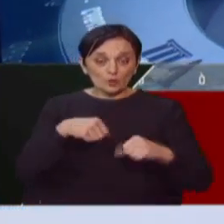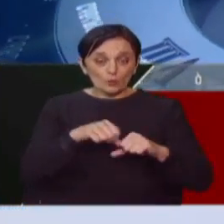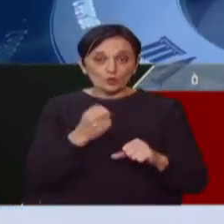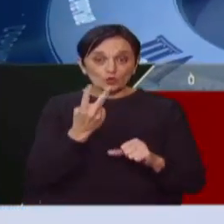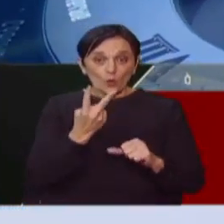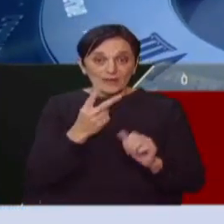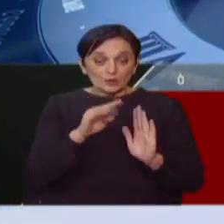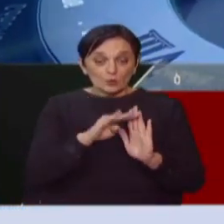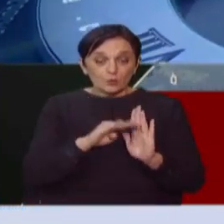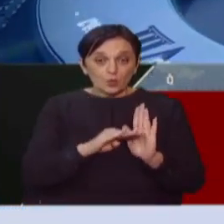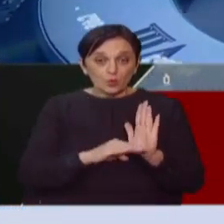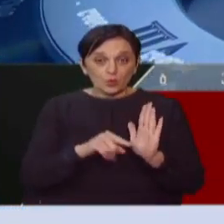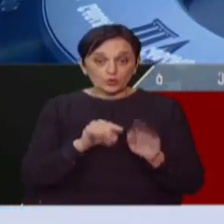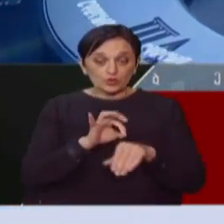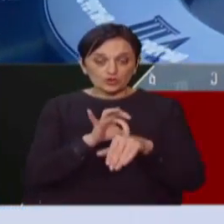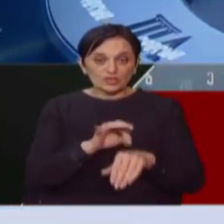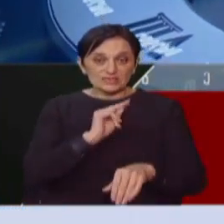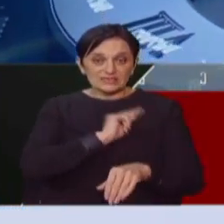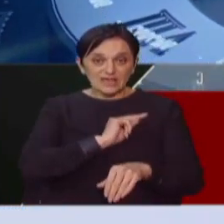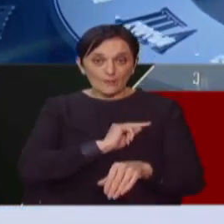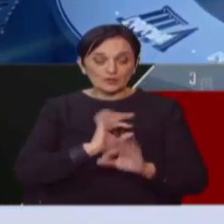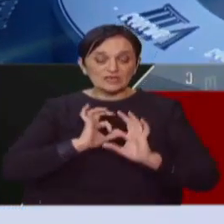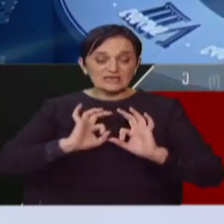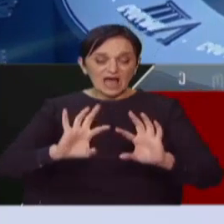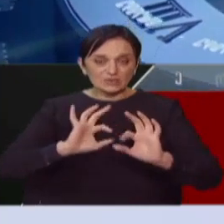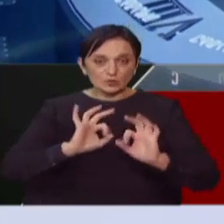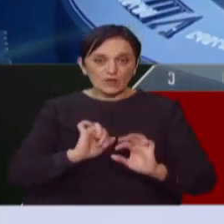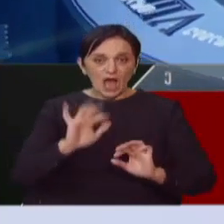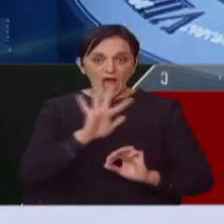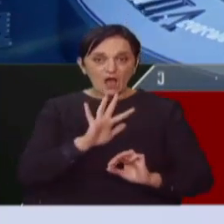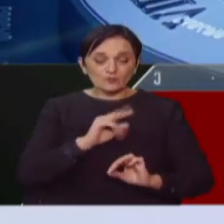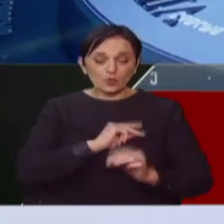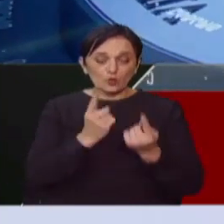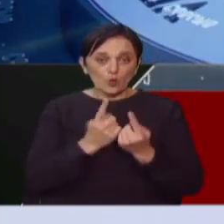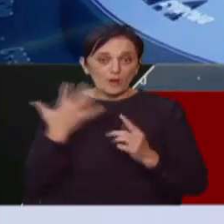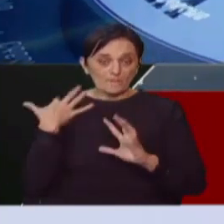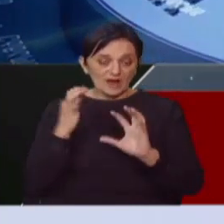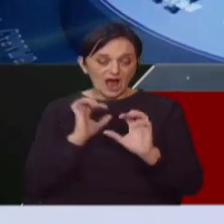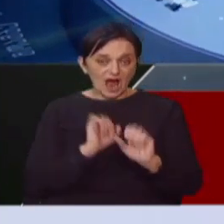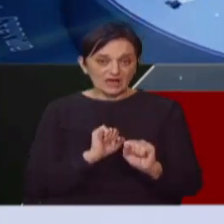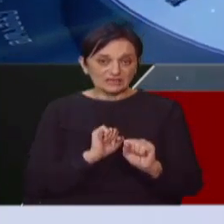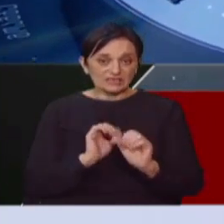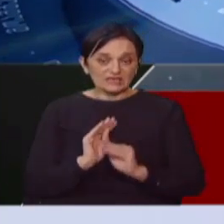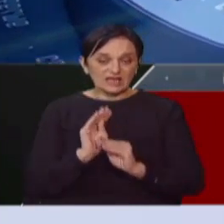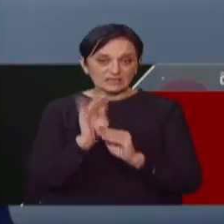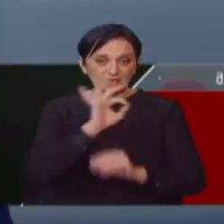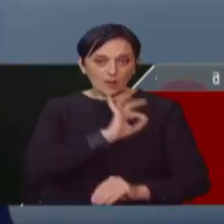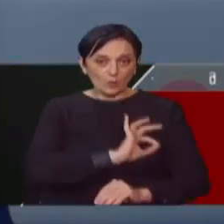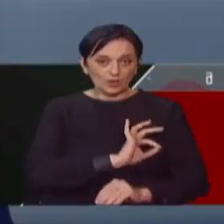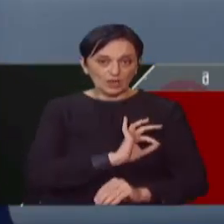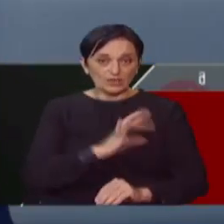12 პუნქტის ფარგლებში ჩატარებული სამუშაოების გასაცნობად და ევროპელი კოლეგების მხარდაჭერის გასაზრდელად